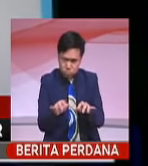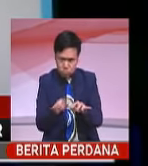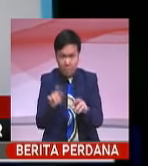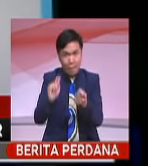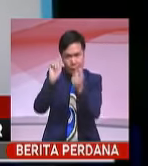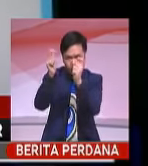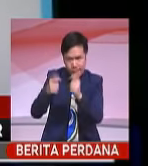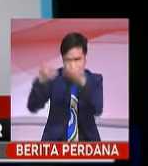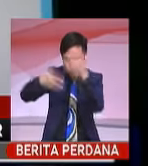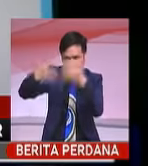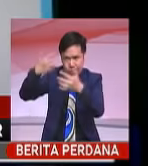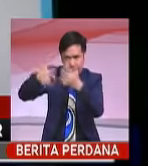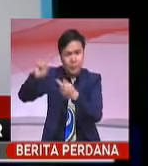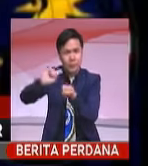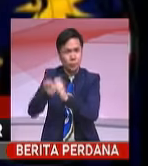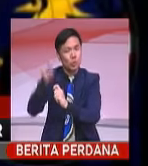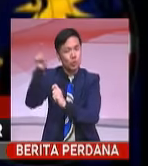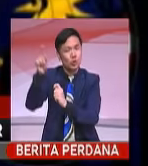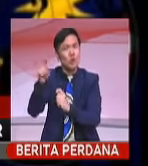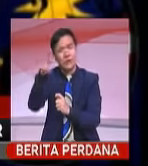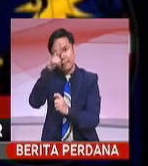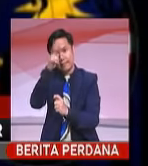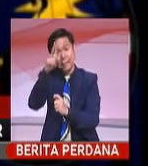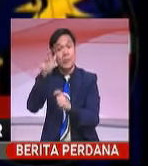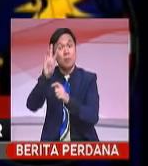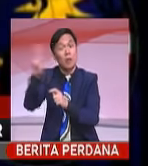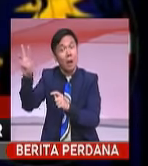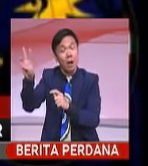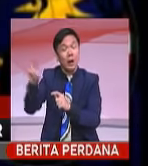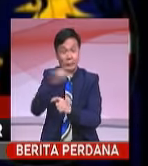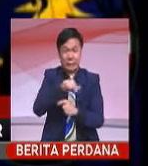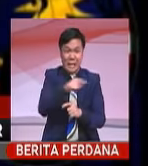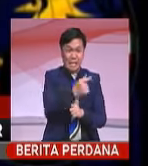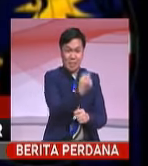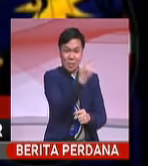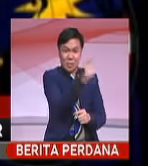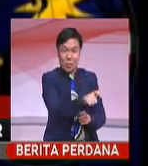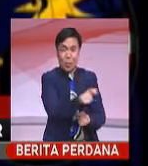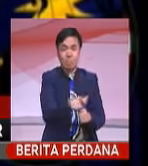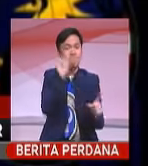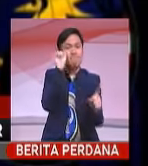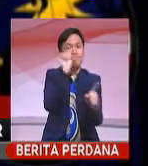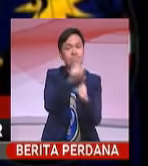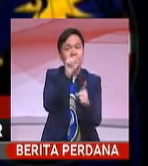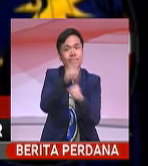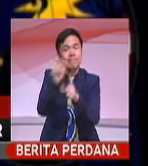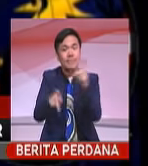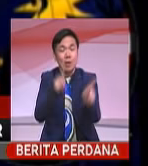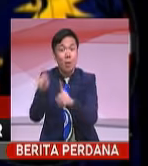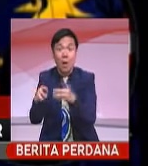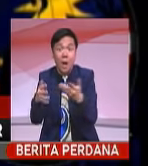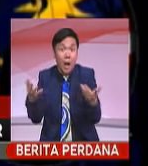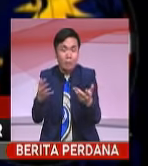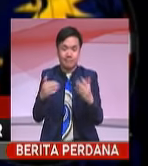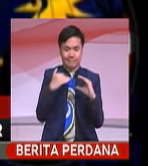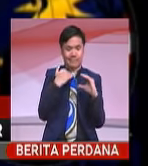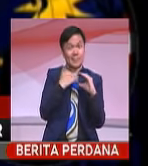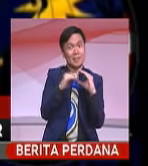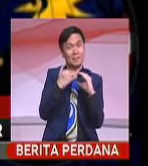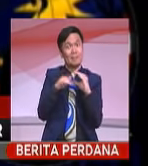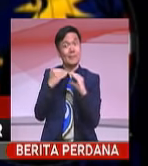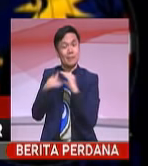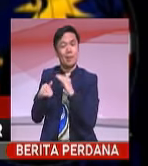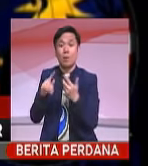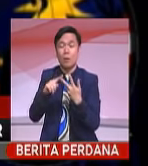satu lagi video berdurasi 3 minit 17 saat mendakwa skamer terus menipu orang ramai menerusi email,